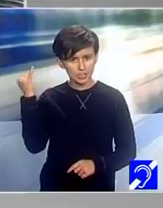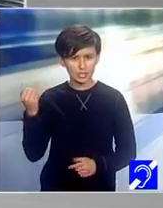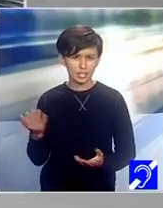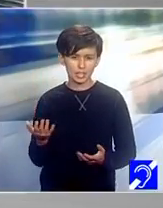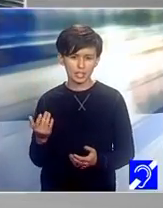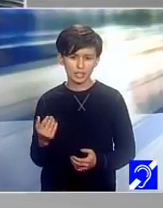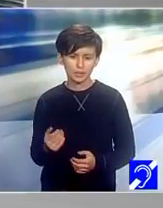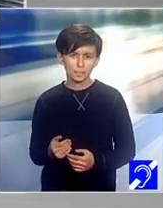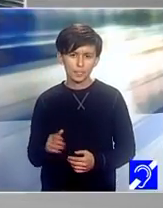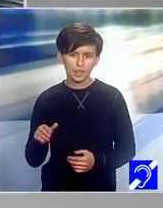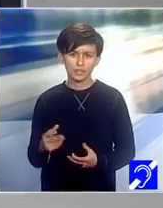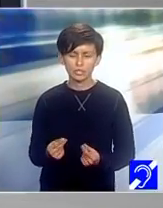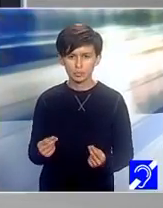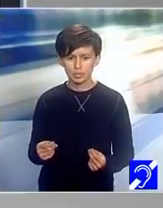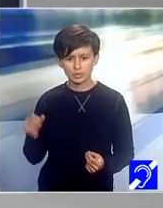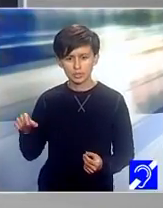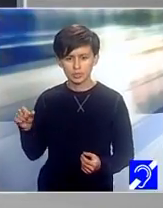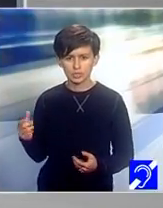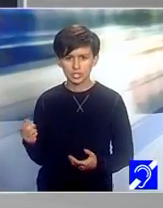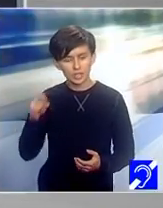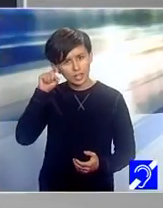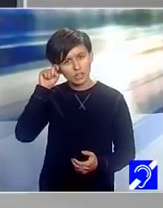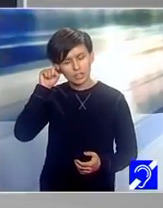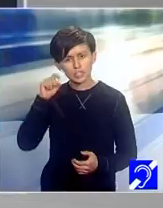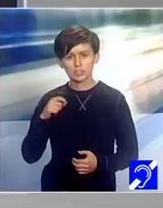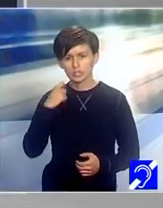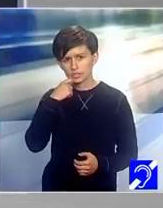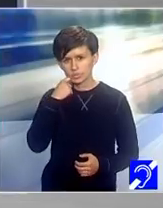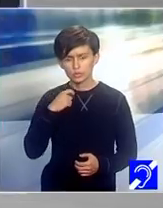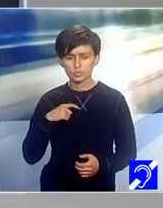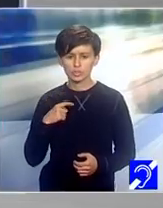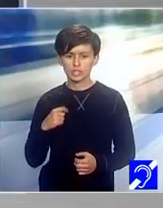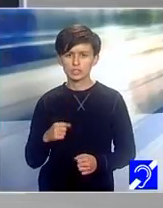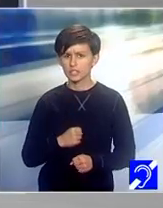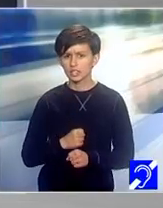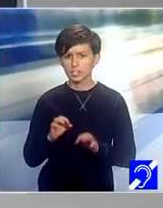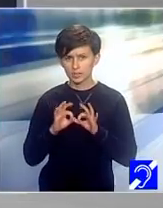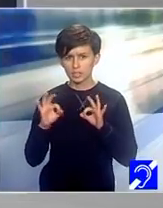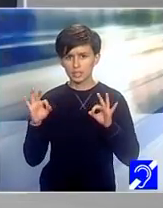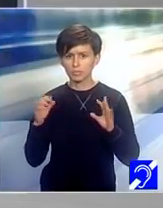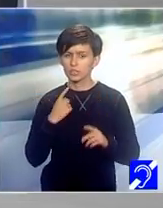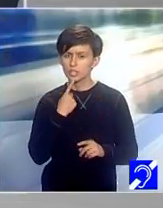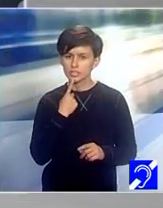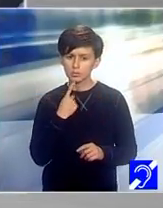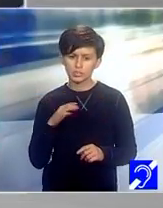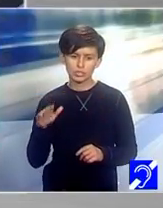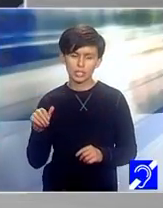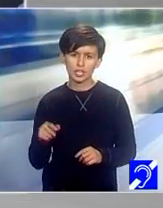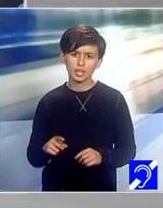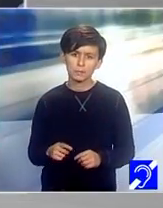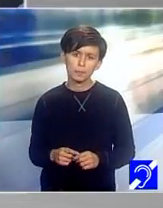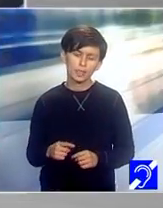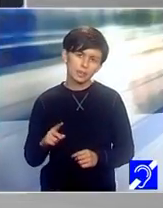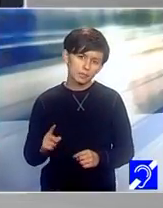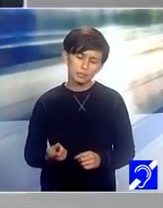destul de mulți aderenți, că Clujul deja ar fi destul de evoluat, Timișoara are în schimb un potențial